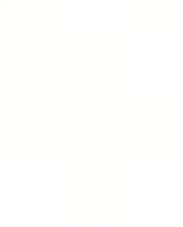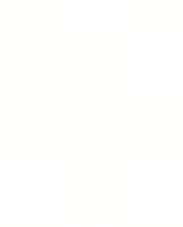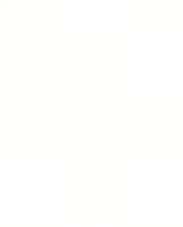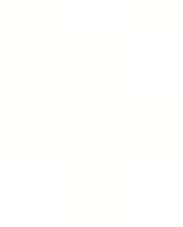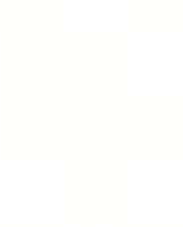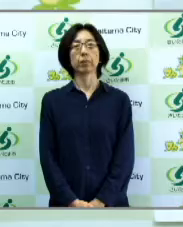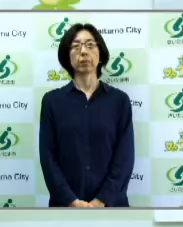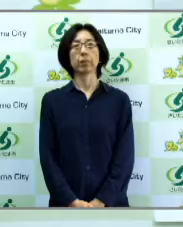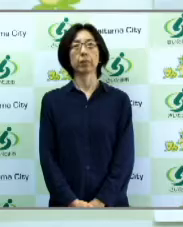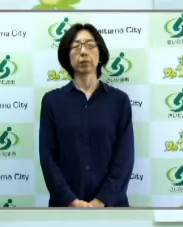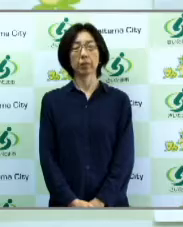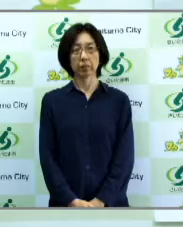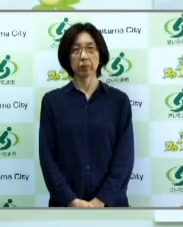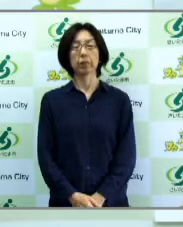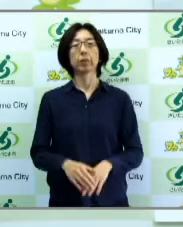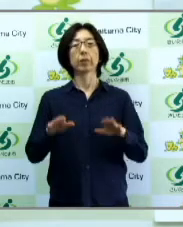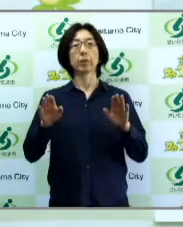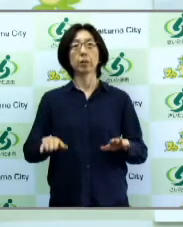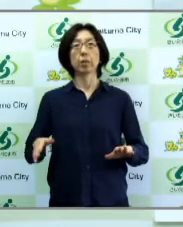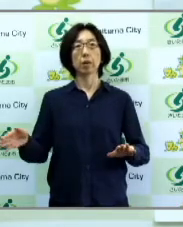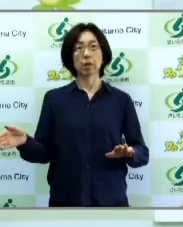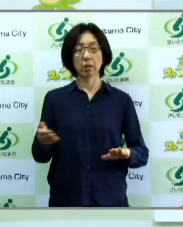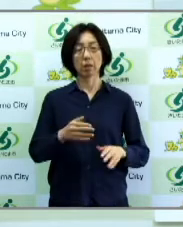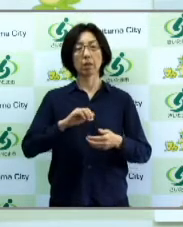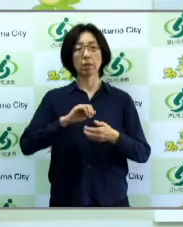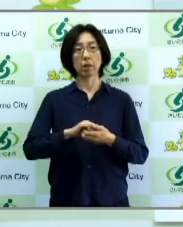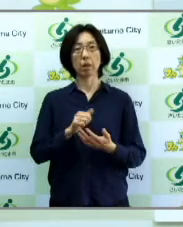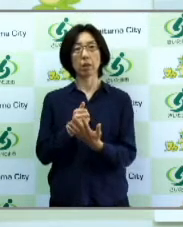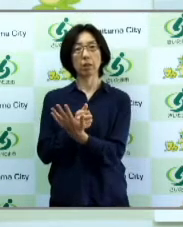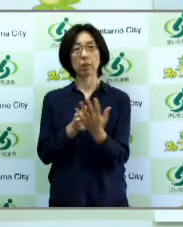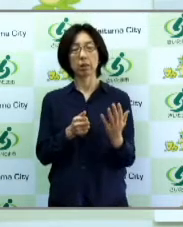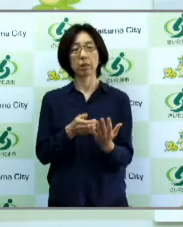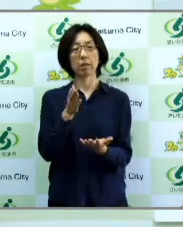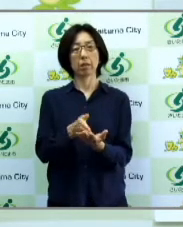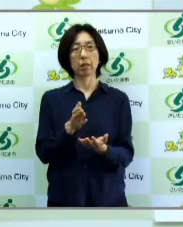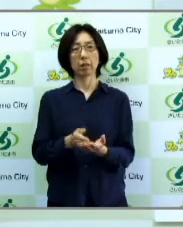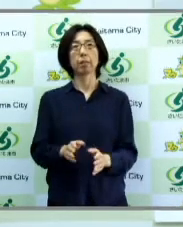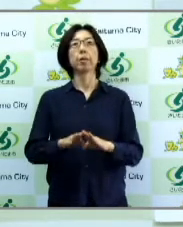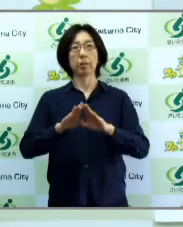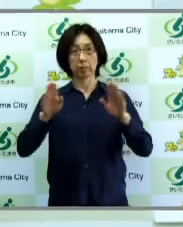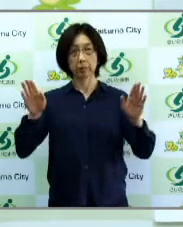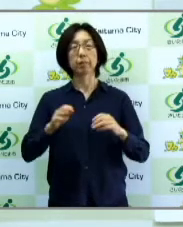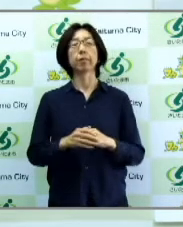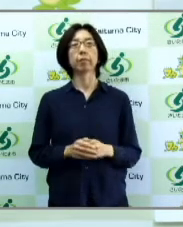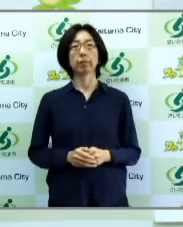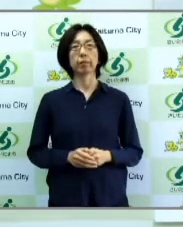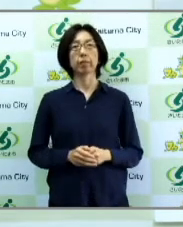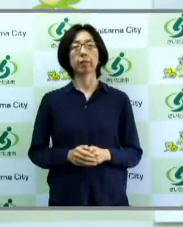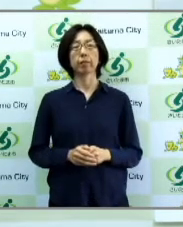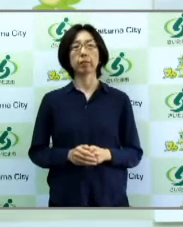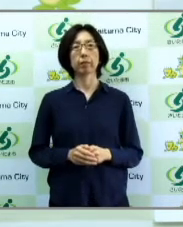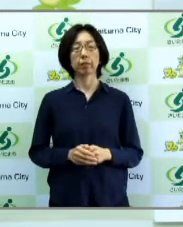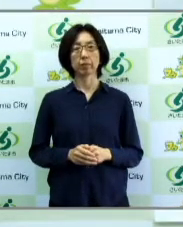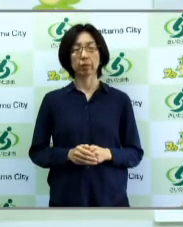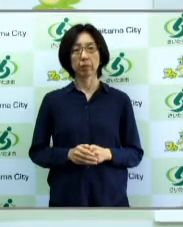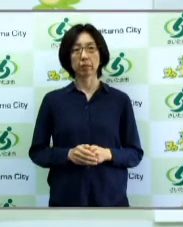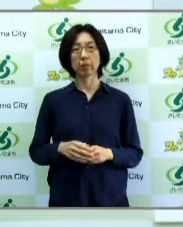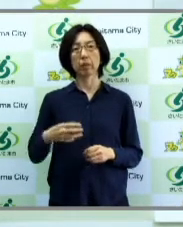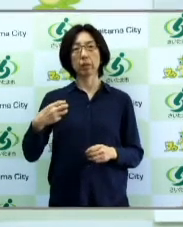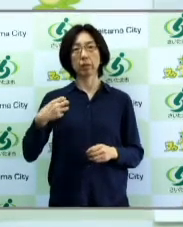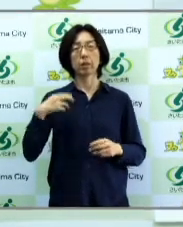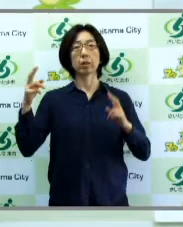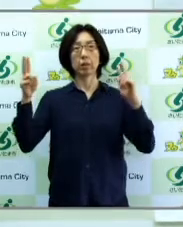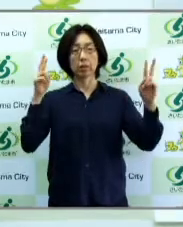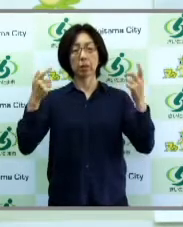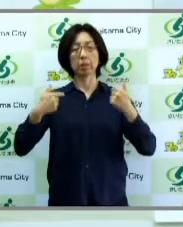定刻となりましたので、市長定例記者会見を始めさせていただきます。それでは記者クラブ幹事社毎日